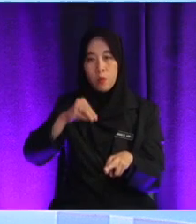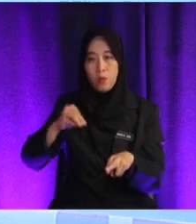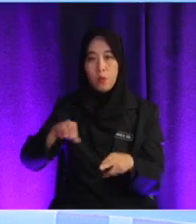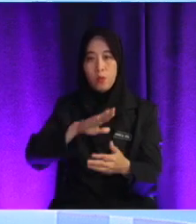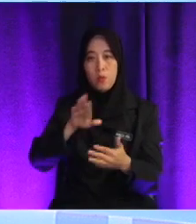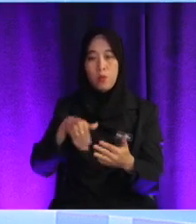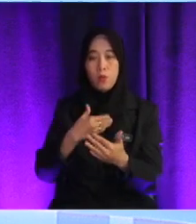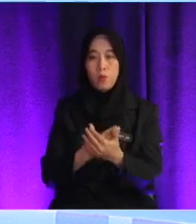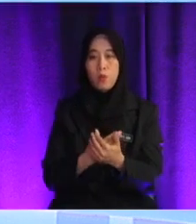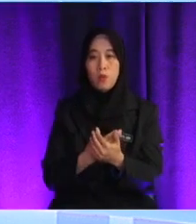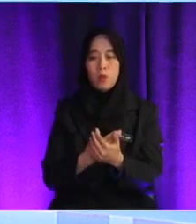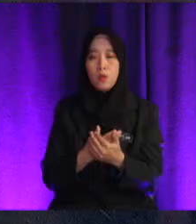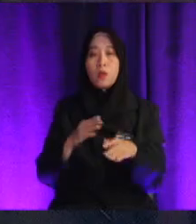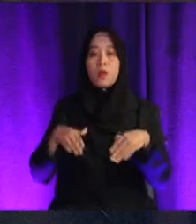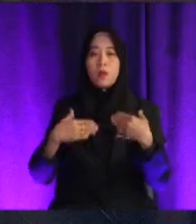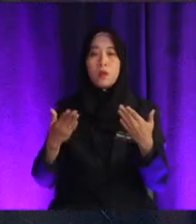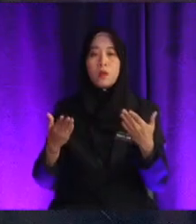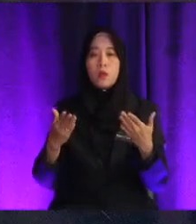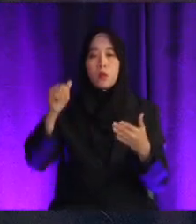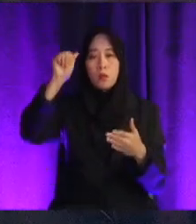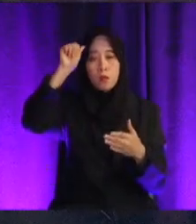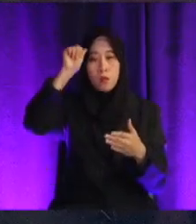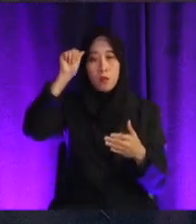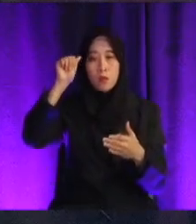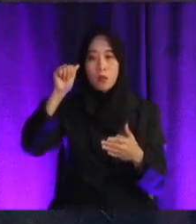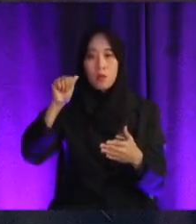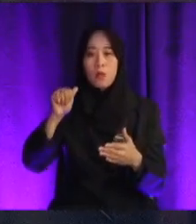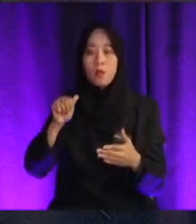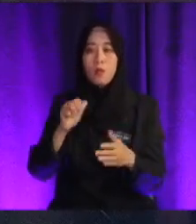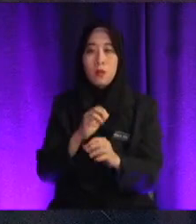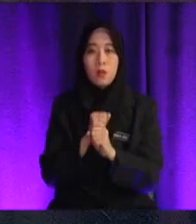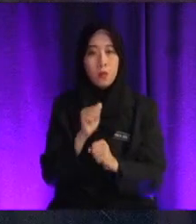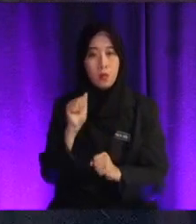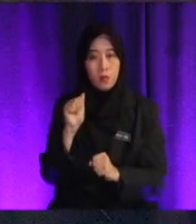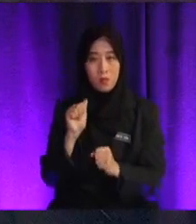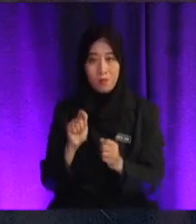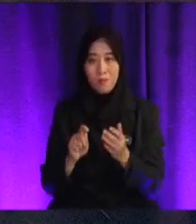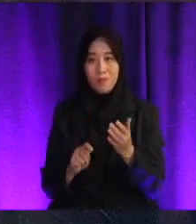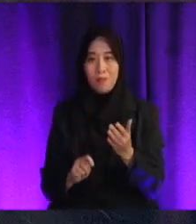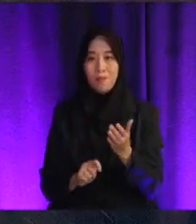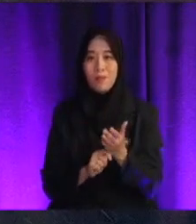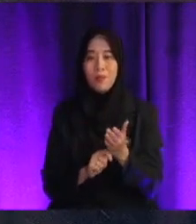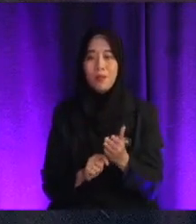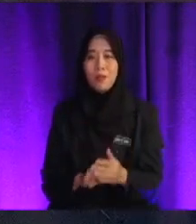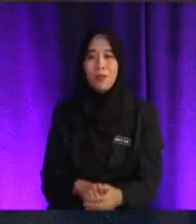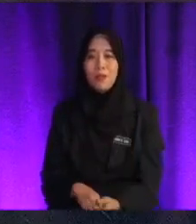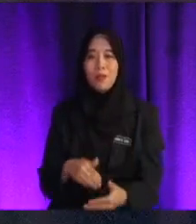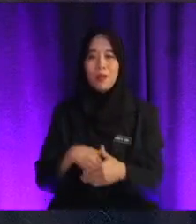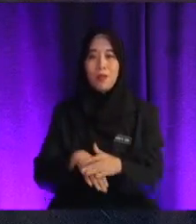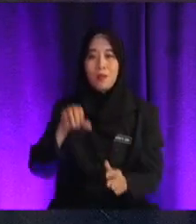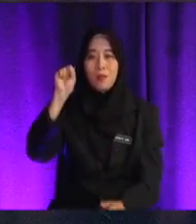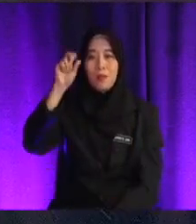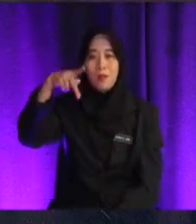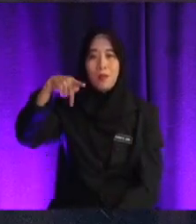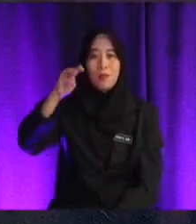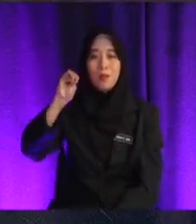Nazri tu, cikgu? Saya sangat mengharapkan Akmal mendapat A+ dalam SPM ke? Ya, iyalah, cikgu. SPM lah kan? Ya, cikgu.